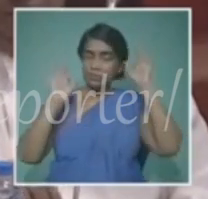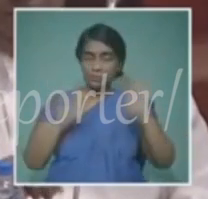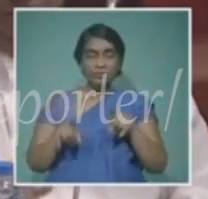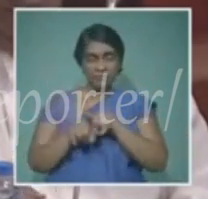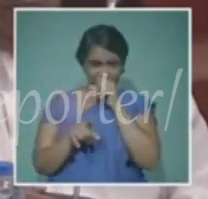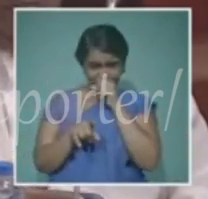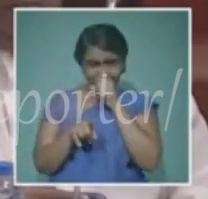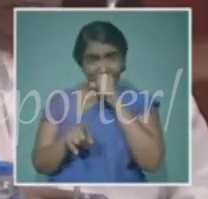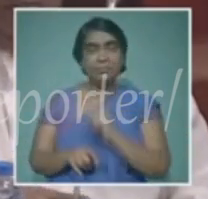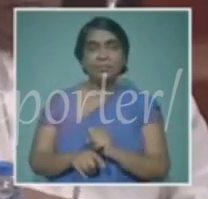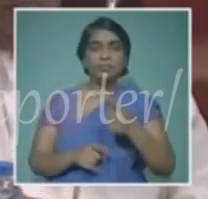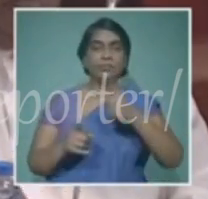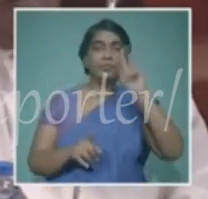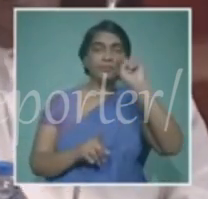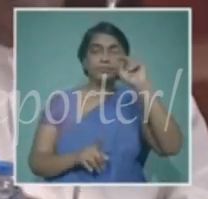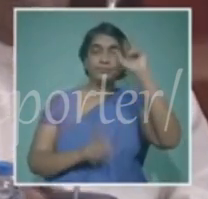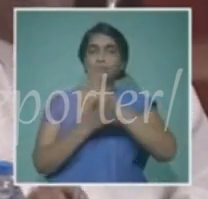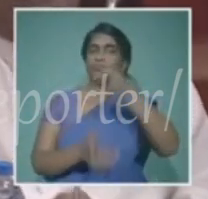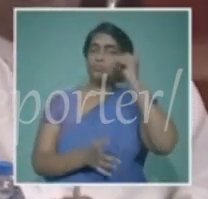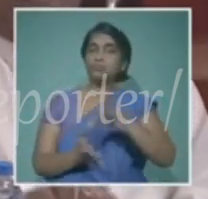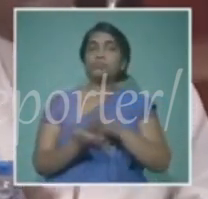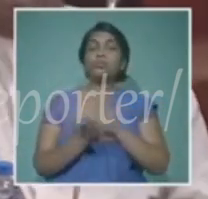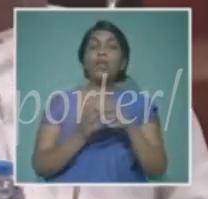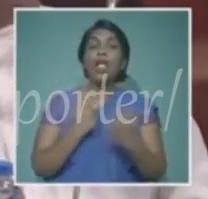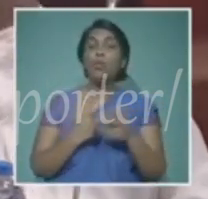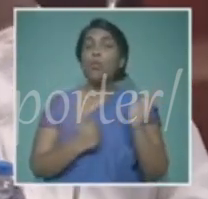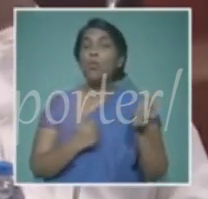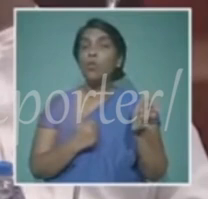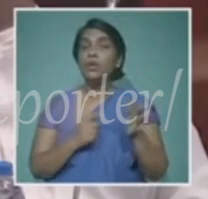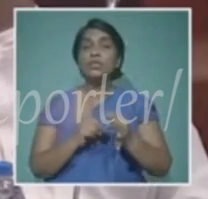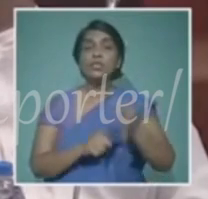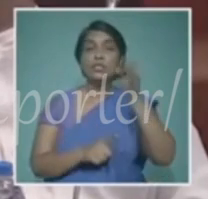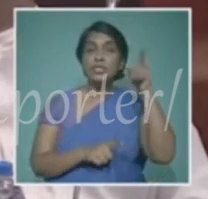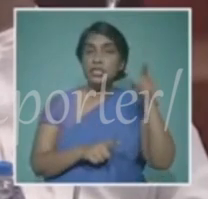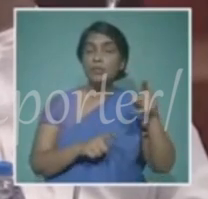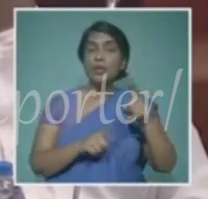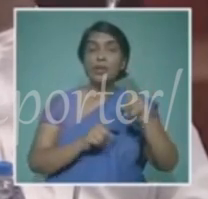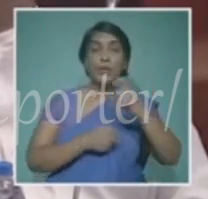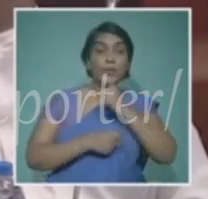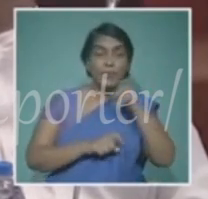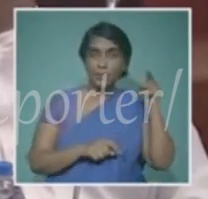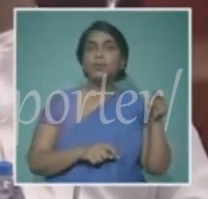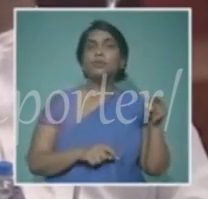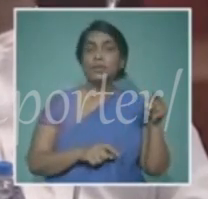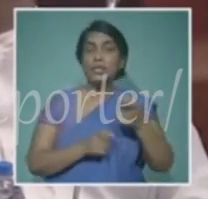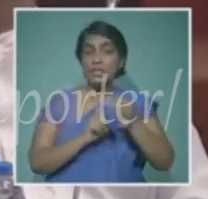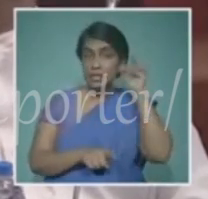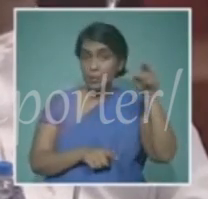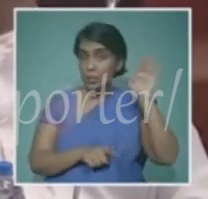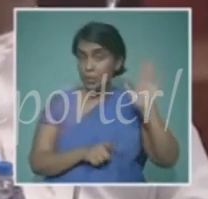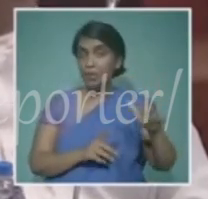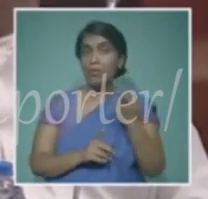නැතුව විසිපේ විවස්ථා සංසදයේ ගෙනාවා කවුද ඒක හැදුවේ ජනාධිපතිතුමාගේ නඩු කතා කරමු